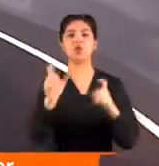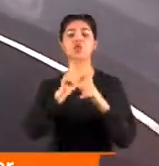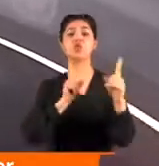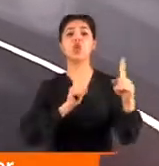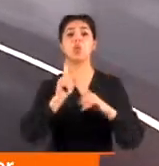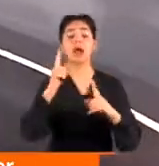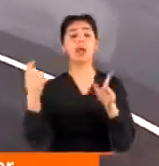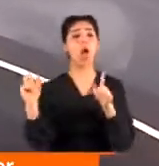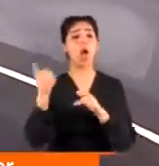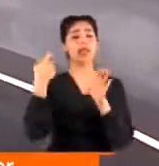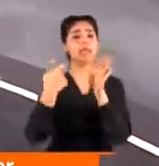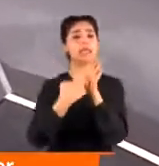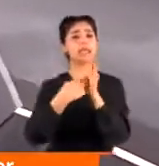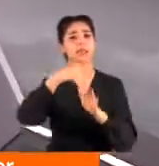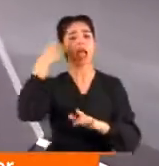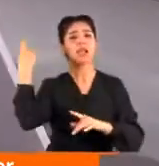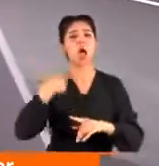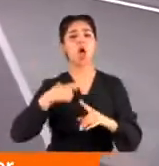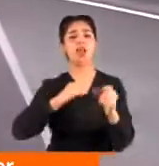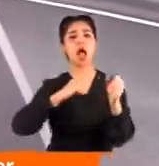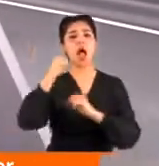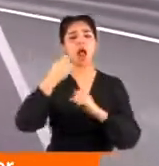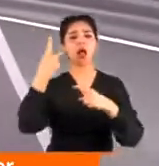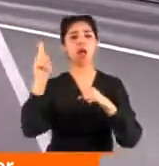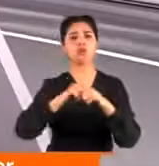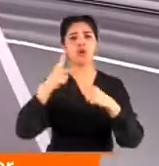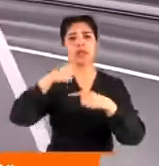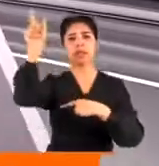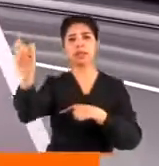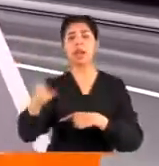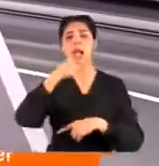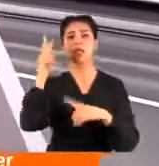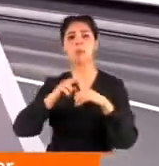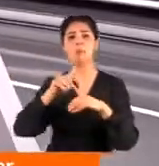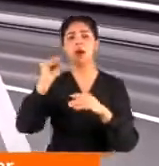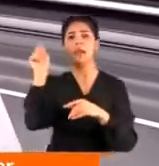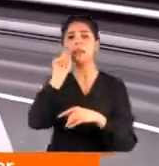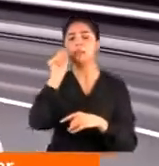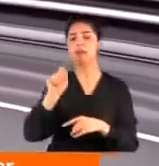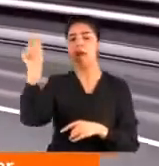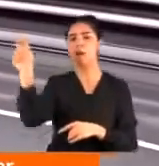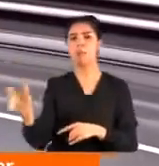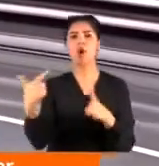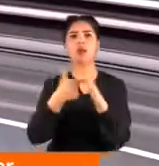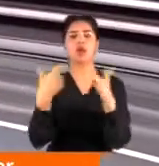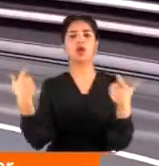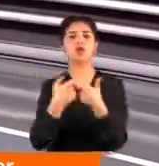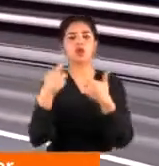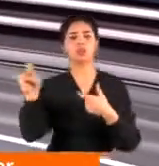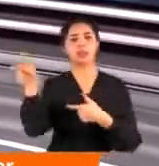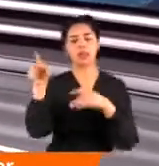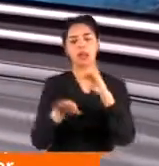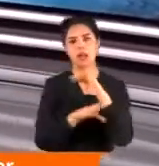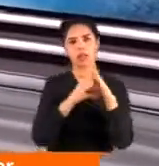Susurluk davasının kilit ismiydi. Eski özel harekatçı Ziya Bandırmalıoğlu ve eski bir polis memuru Kadıköy'de çıkan çatışmada hayatını kaybetmişti.